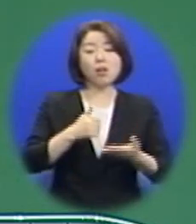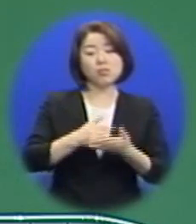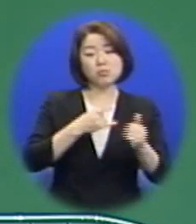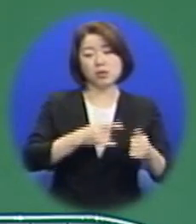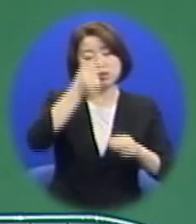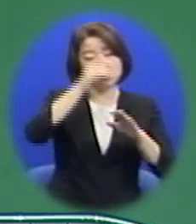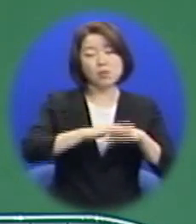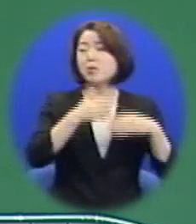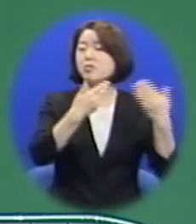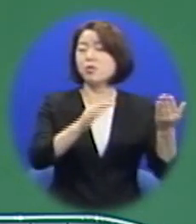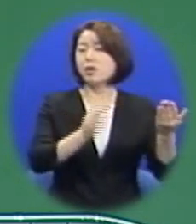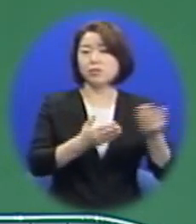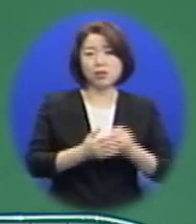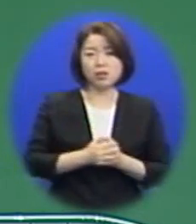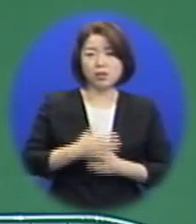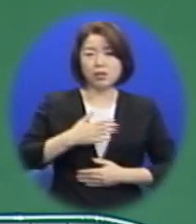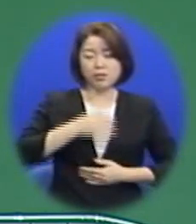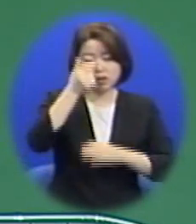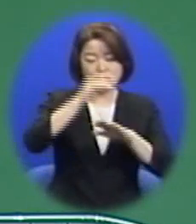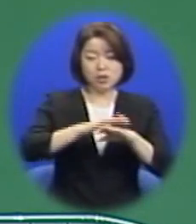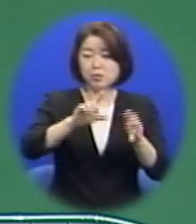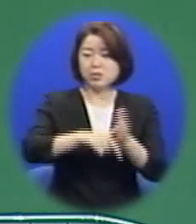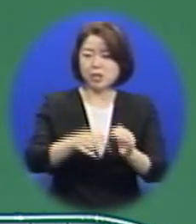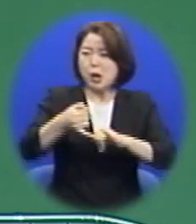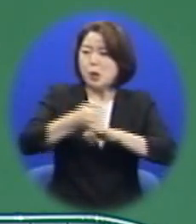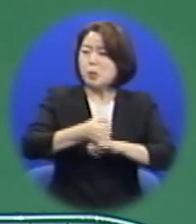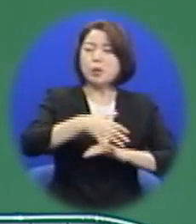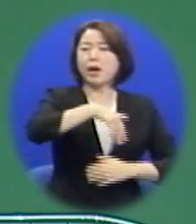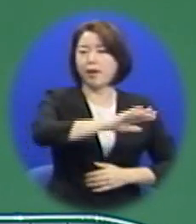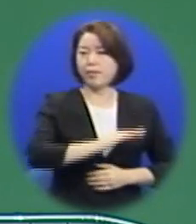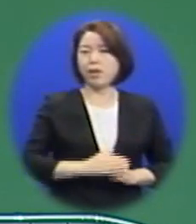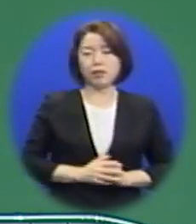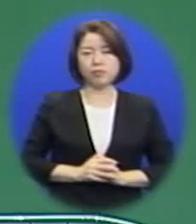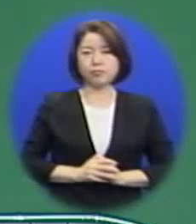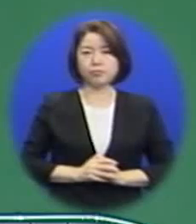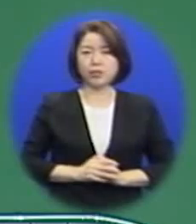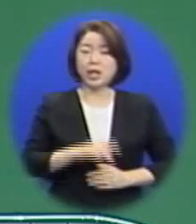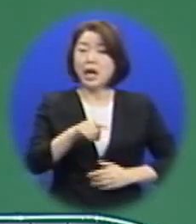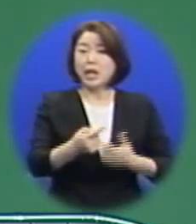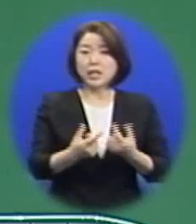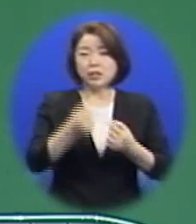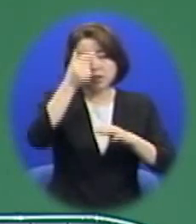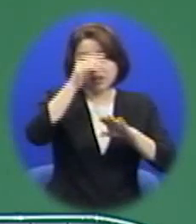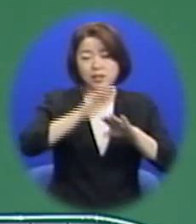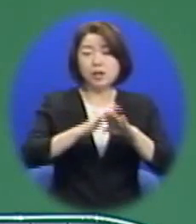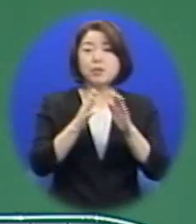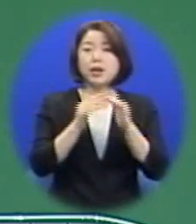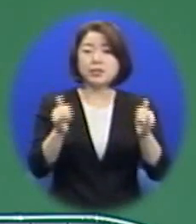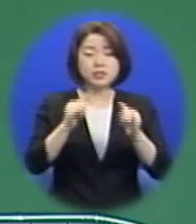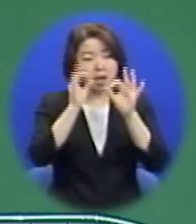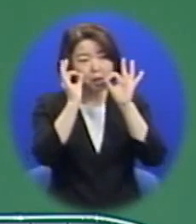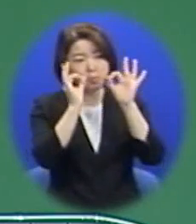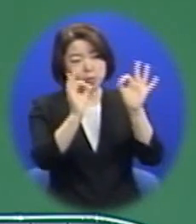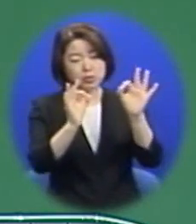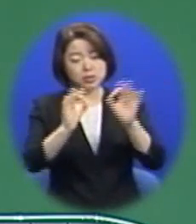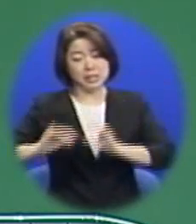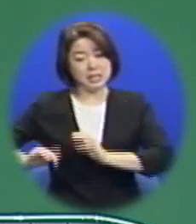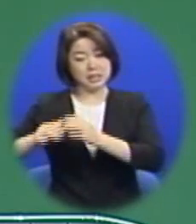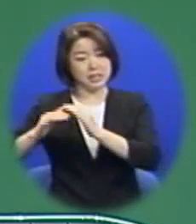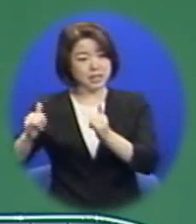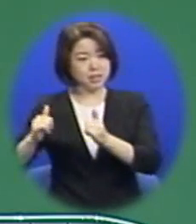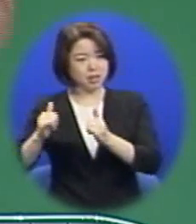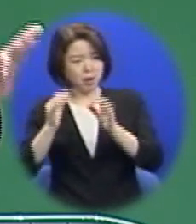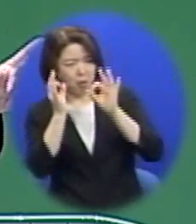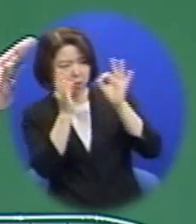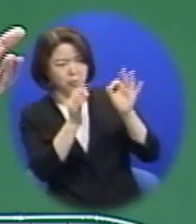사람이야. 나는 예배 시간에는 반드시 가야 돼. 이렇게 예배하는 자를 보는 세상 사람들은